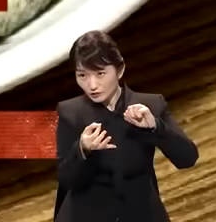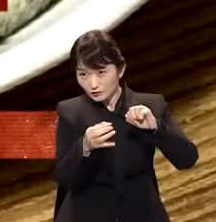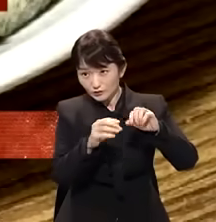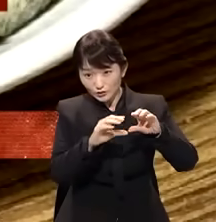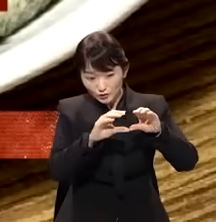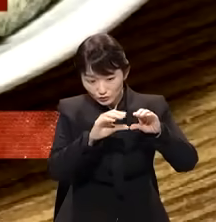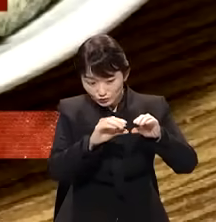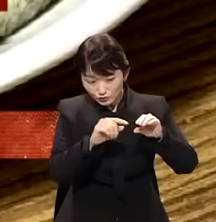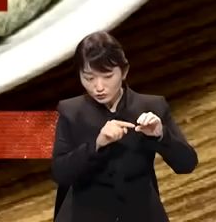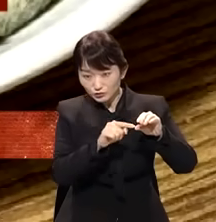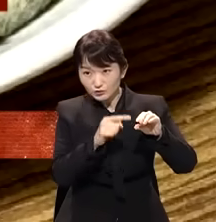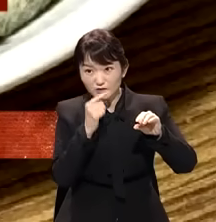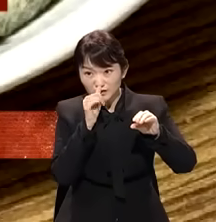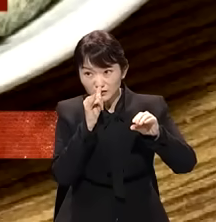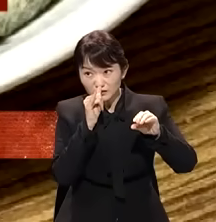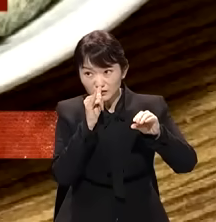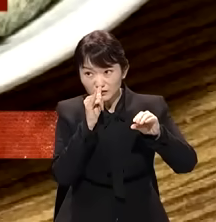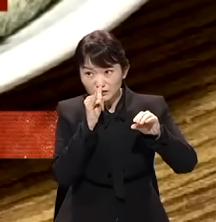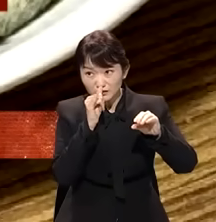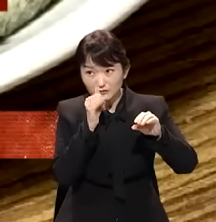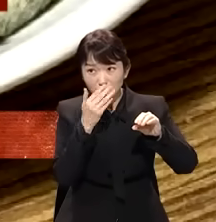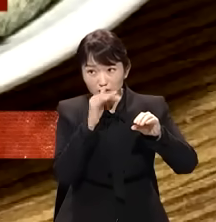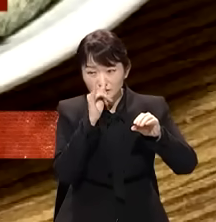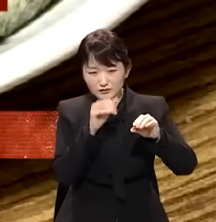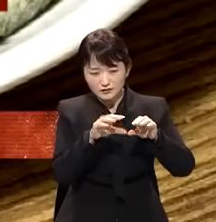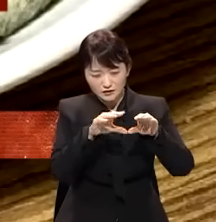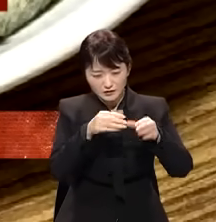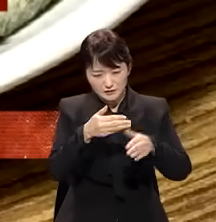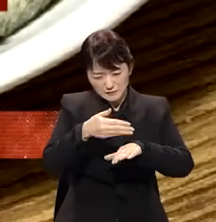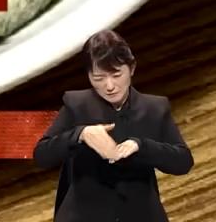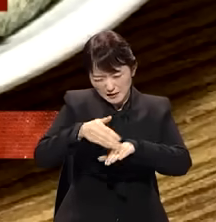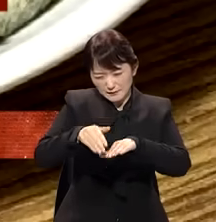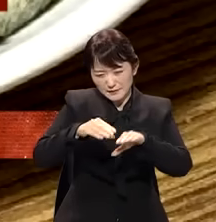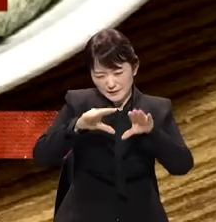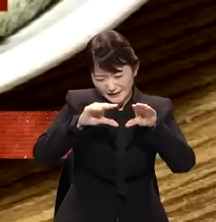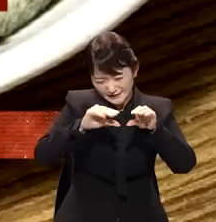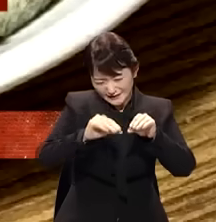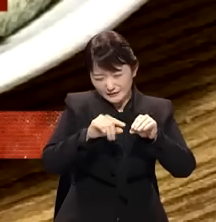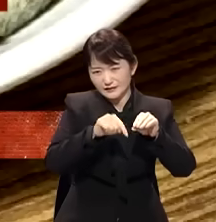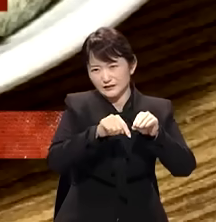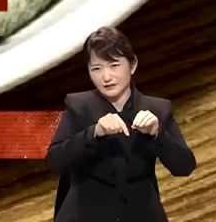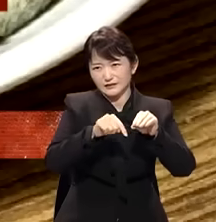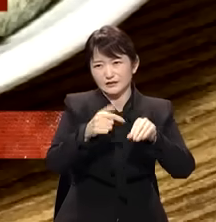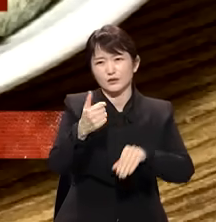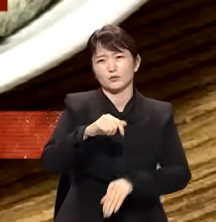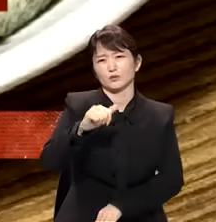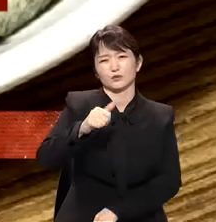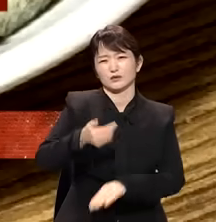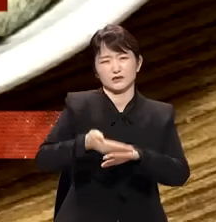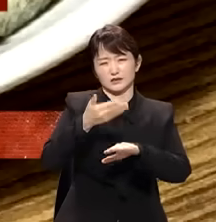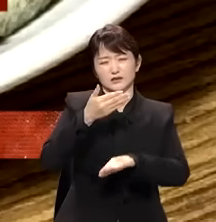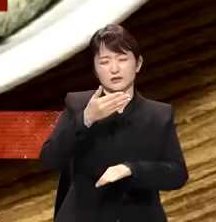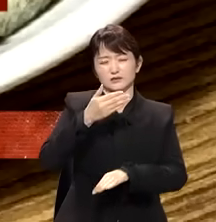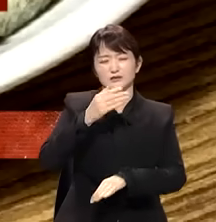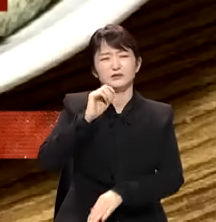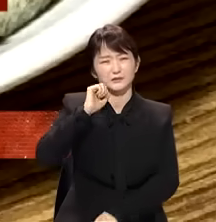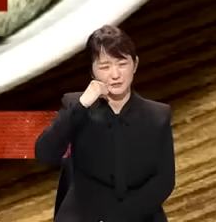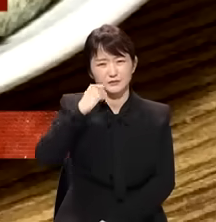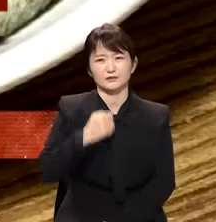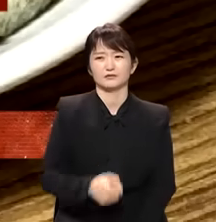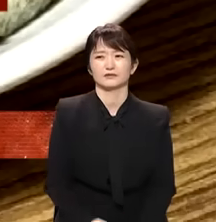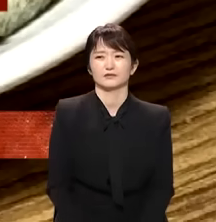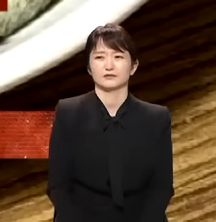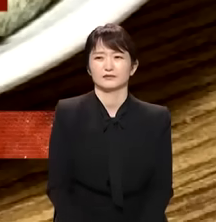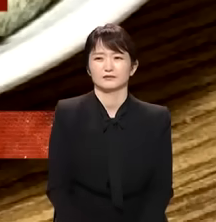갔었을 때는 또 그럴 가능성이 있는데 얇게 갔다 얇게 갔다 그러면 저거는 5만 5천 넘기 어렵 없거든요 사실은 냉정하게 제가